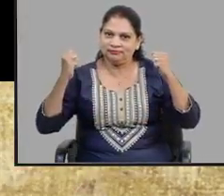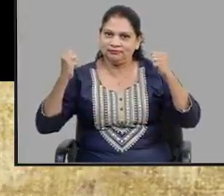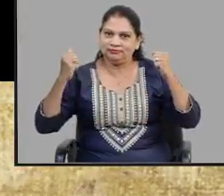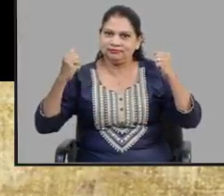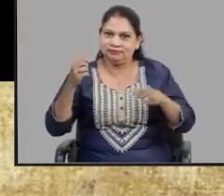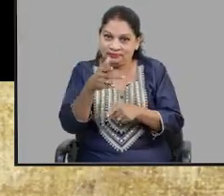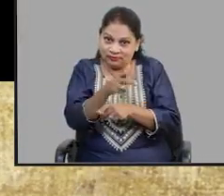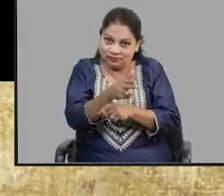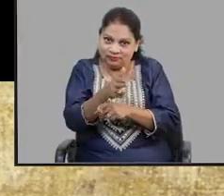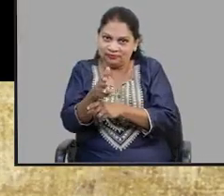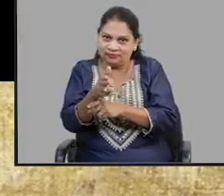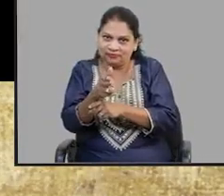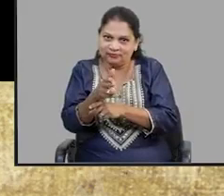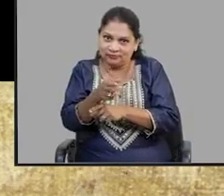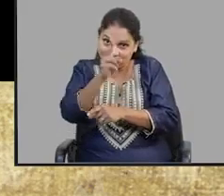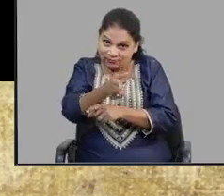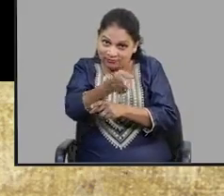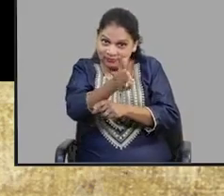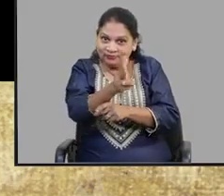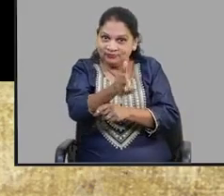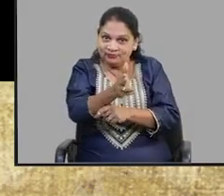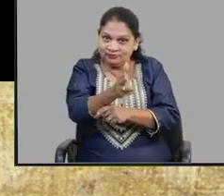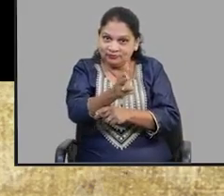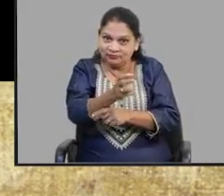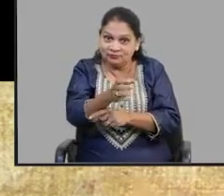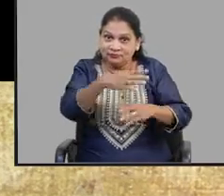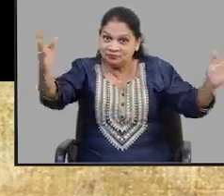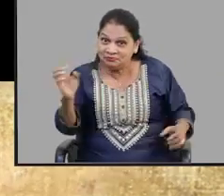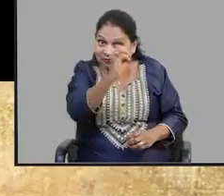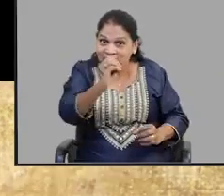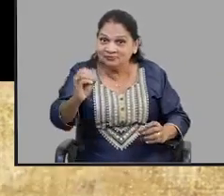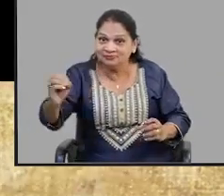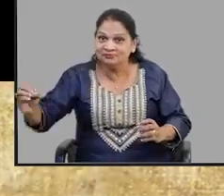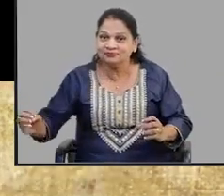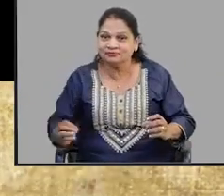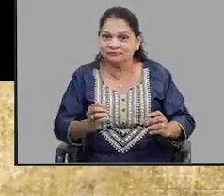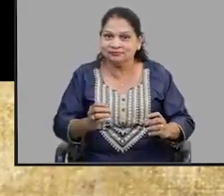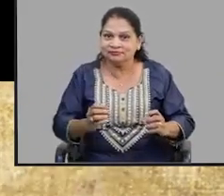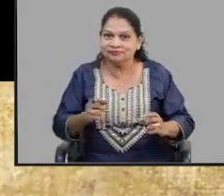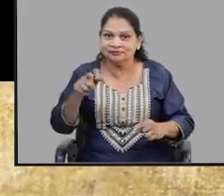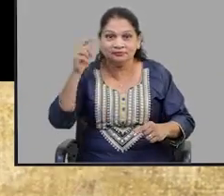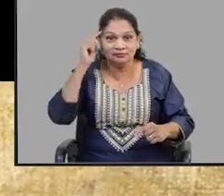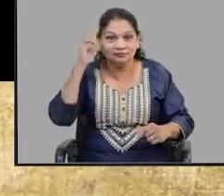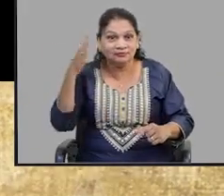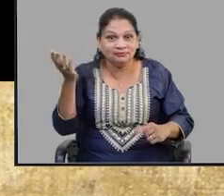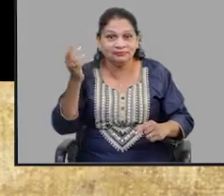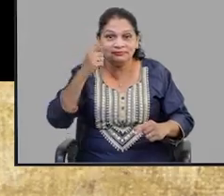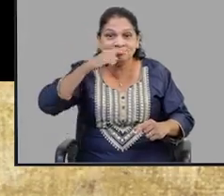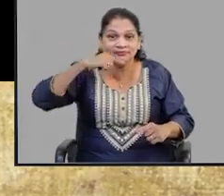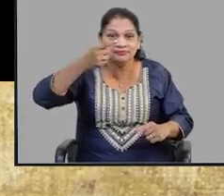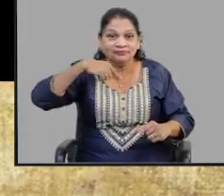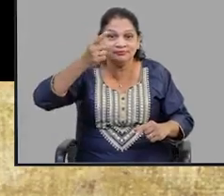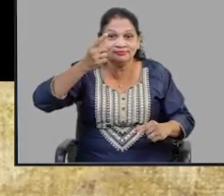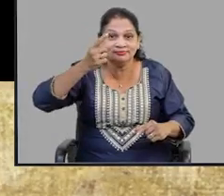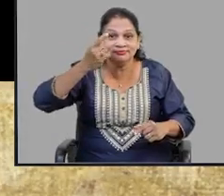hamare paas bandook hai. जिससे हम तुम में इतने छेद करेंगे कि कंफ्यूज हो जाओगे कि सांस कहां से ले